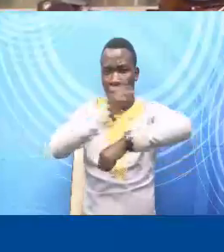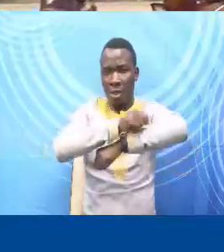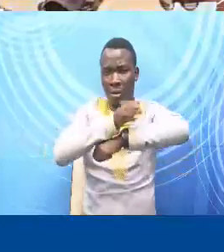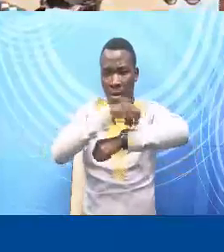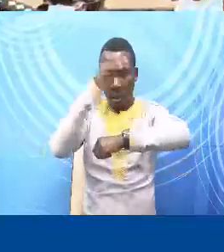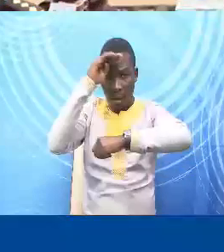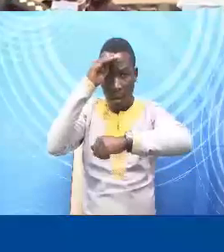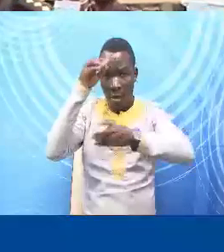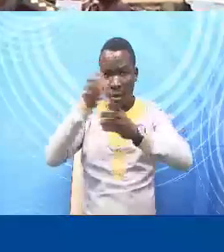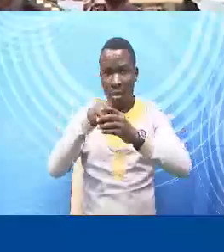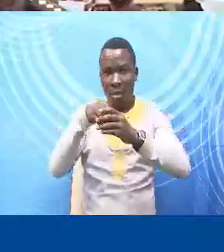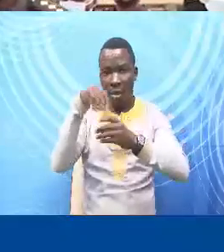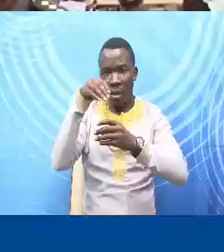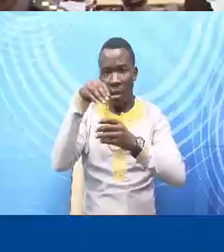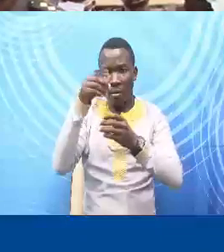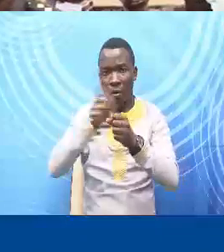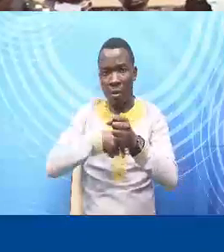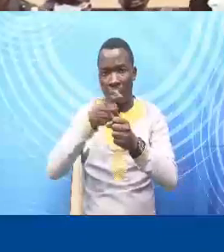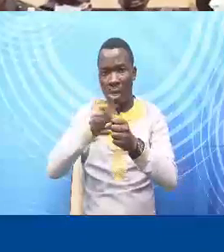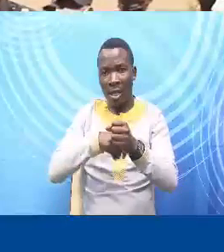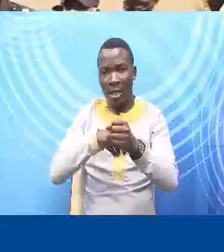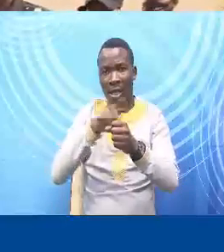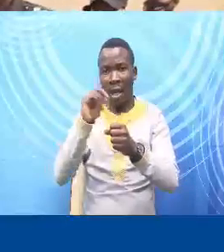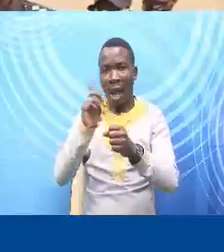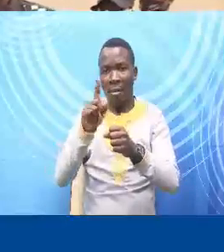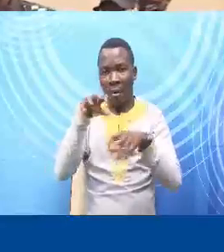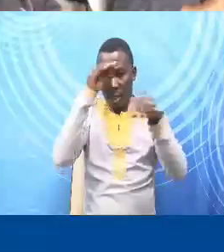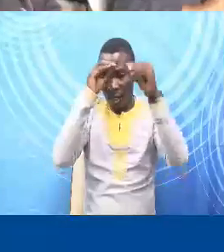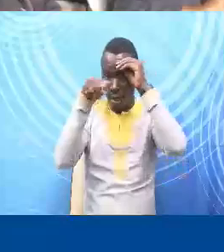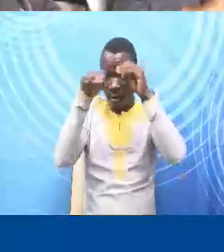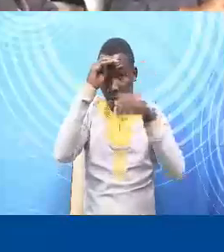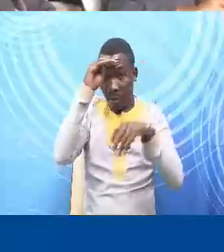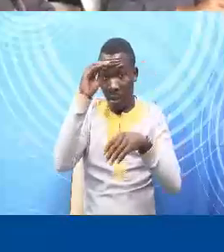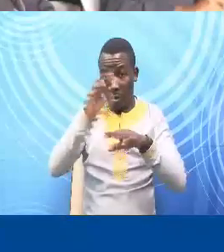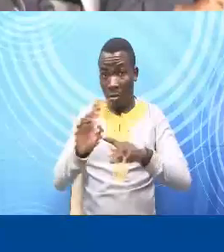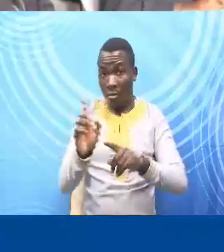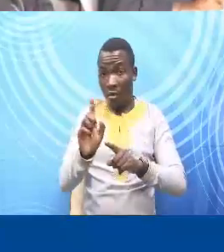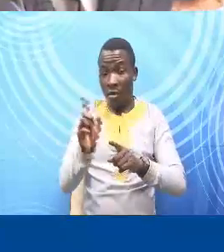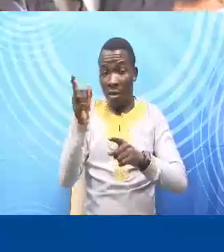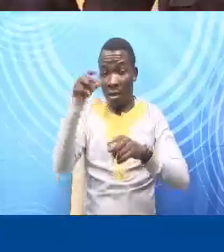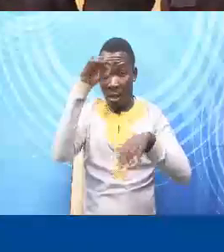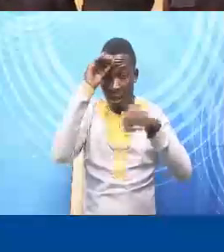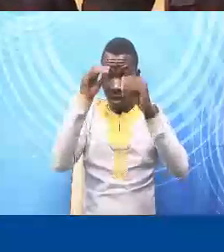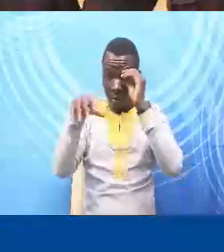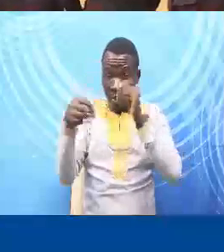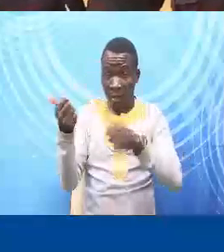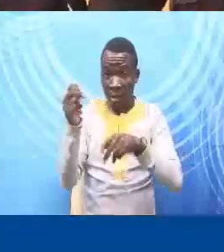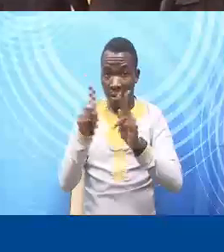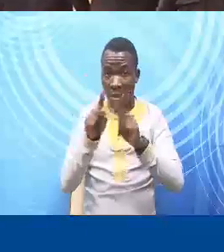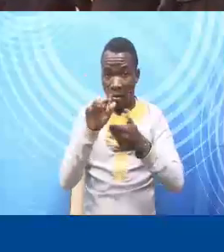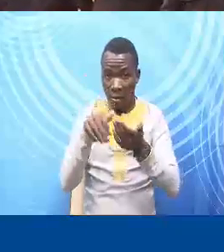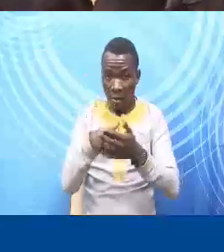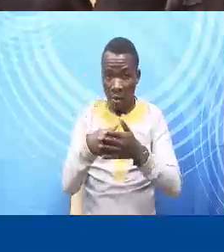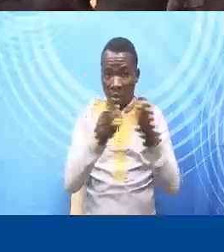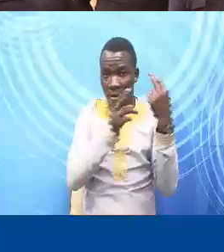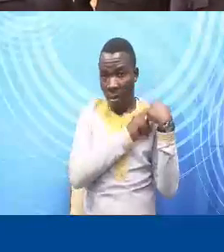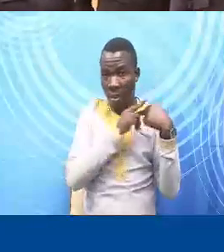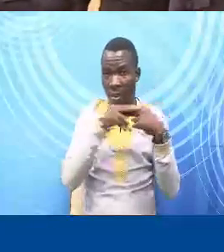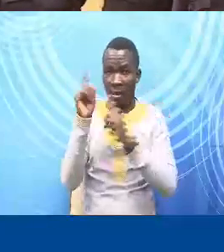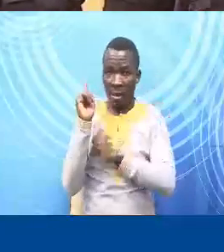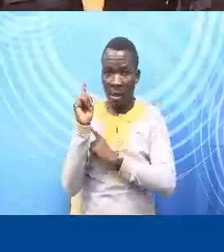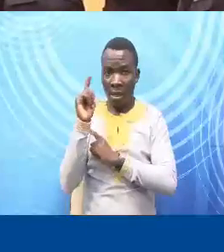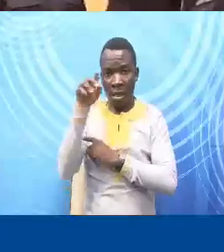polisi riherereye Musanze ntabwo ryigamo abapolisi gusa ahubwo ryigamo n'abandi bashinzwe umutekano abasirikare